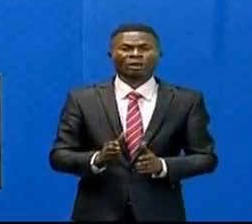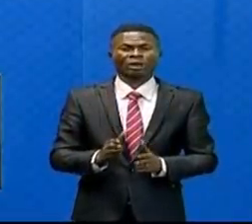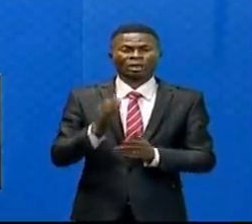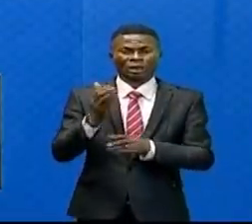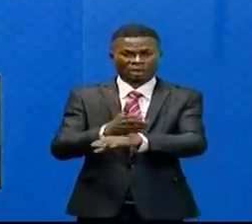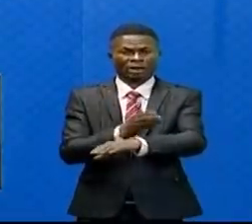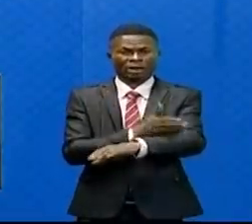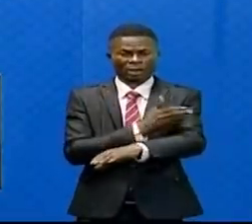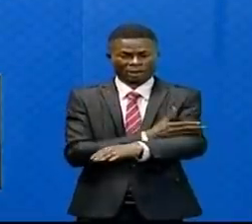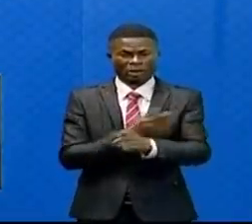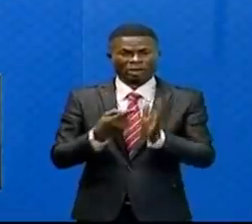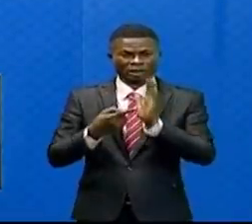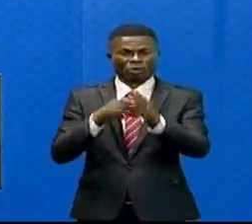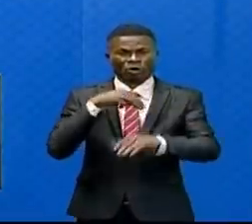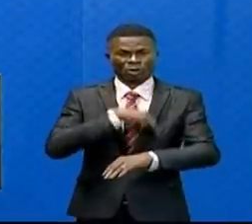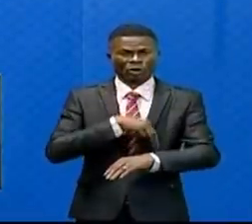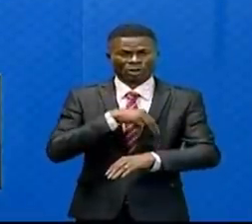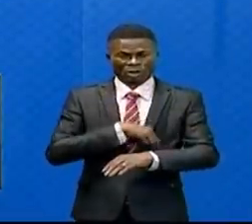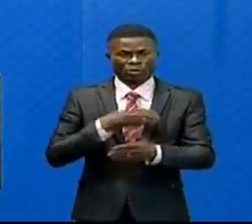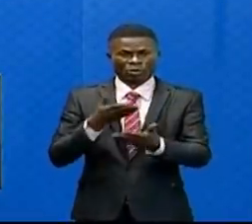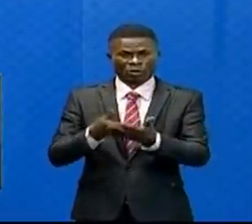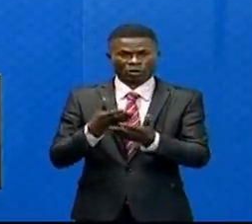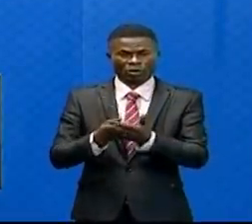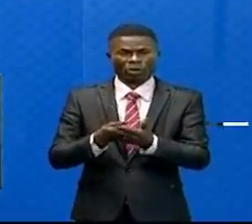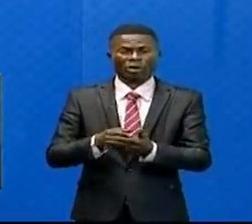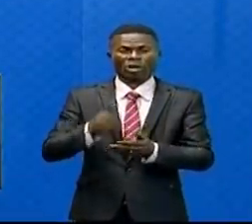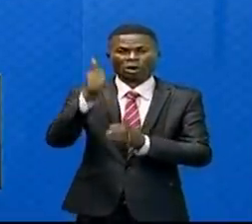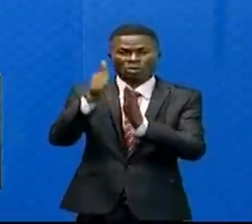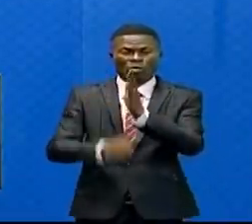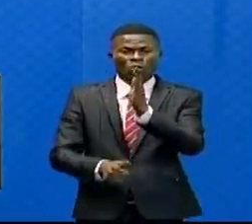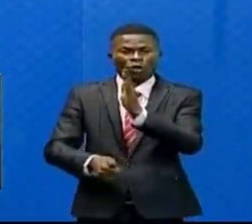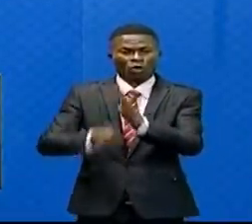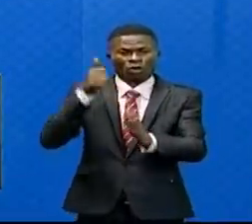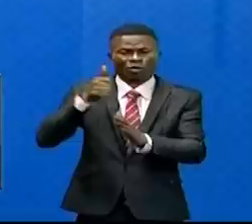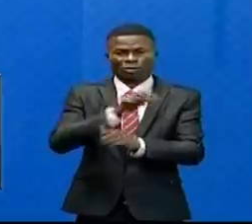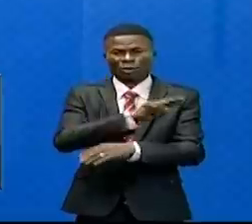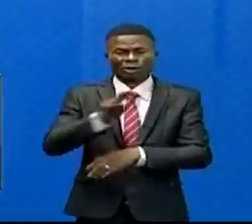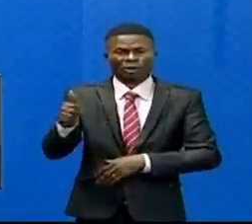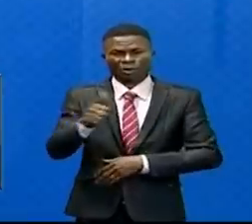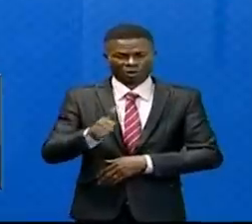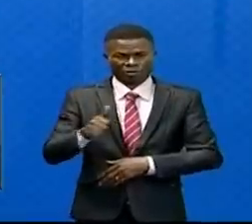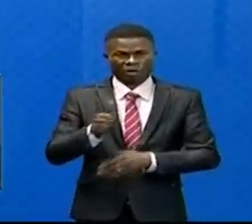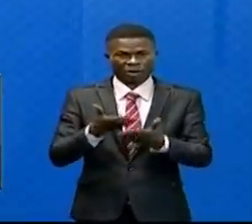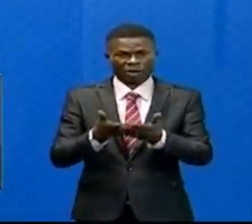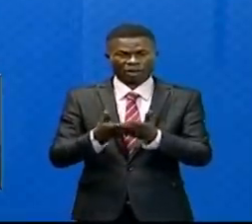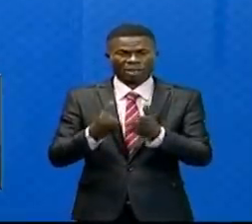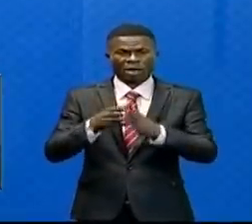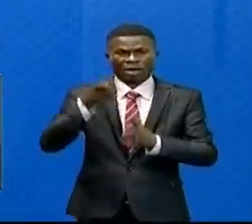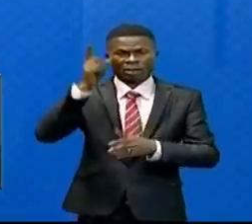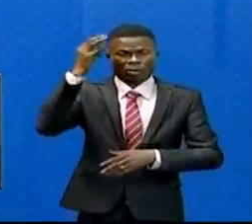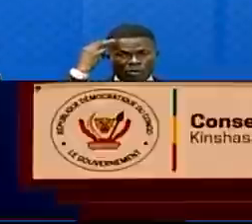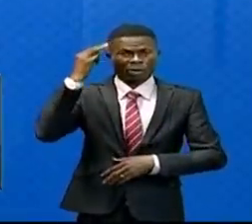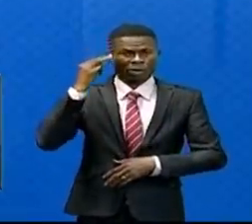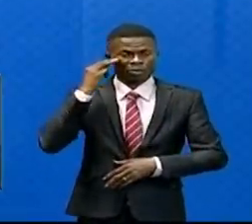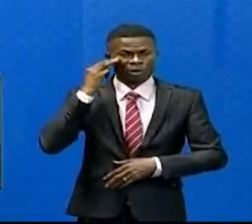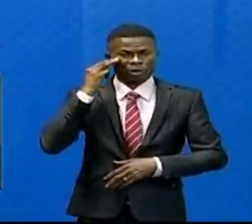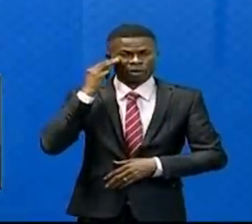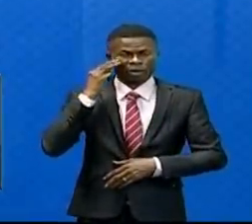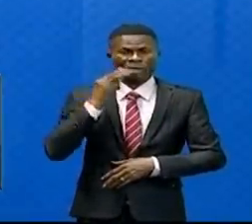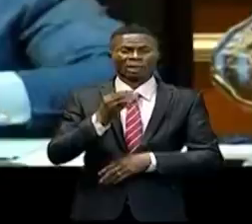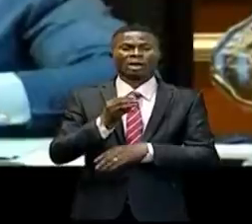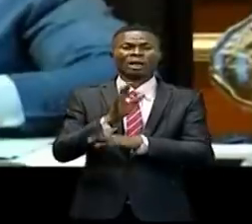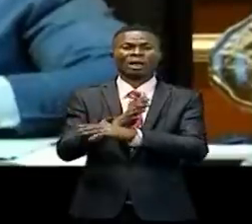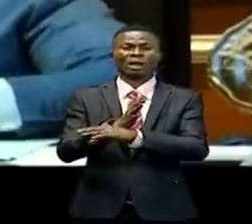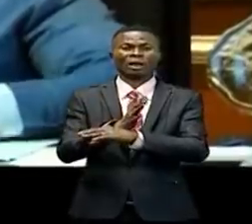qui concrétise sa mission à Glasgow en novembre 2021, où il avait signé avec le Premier ministre britannique Boris